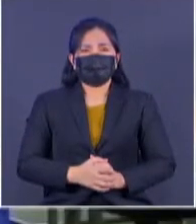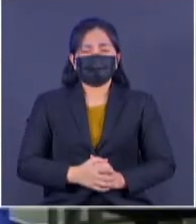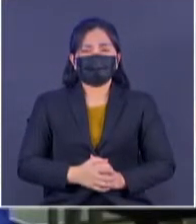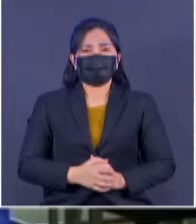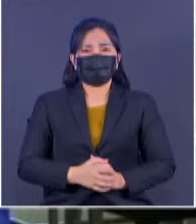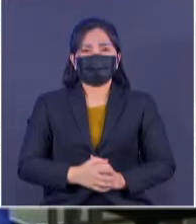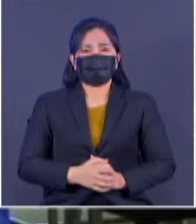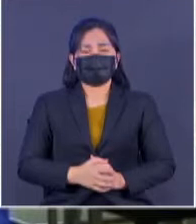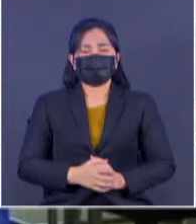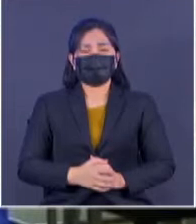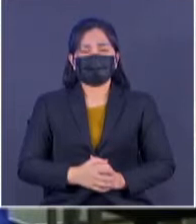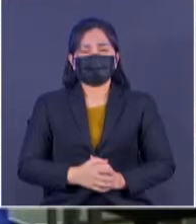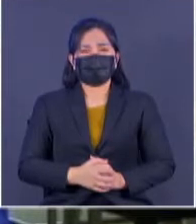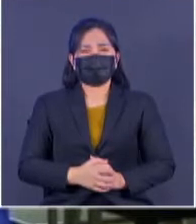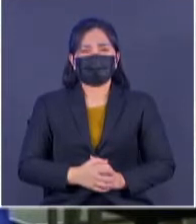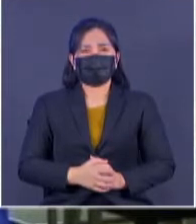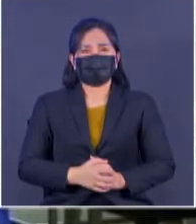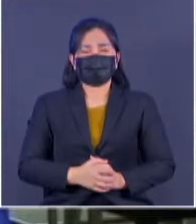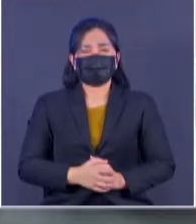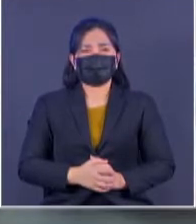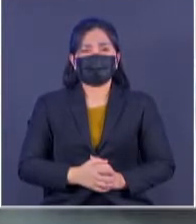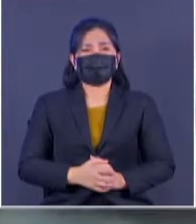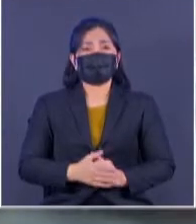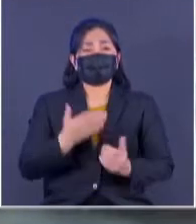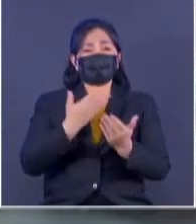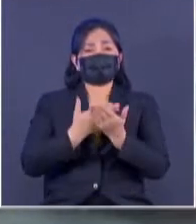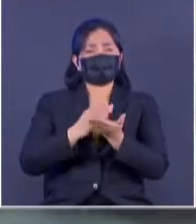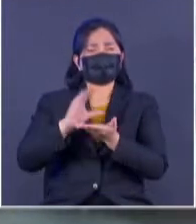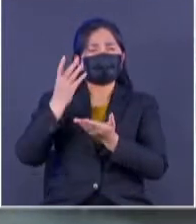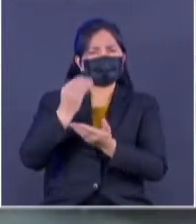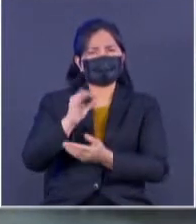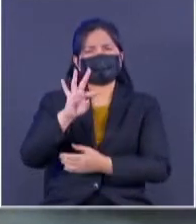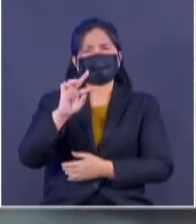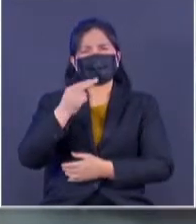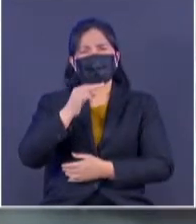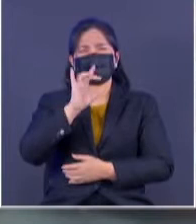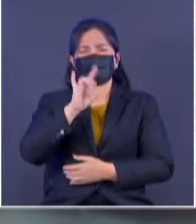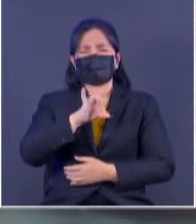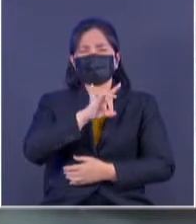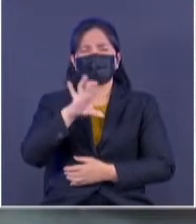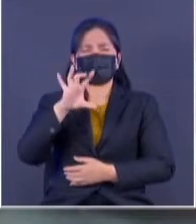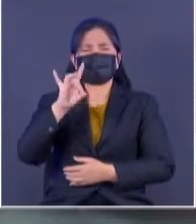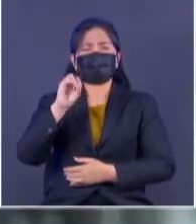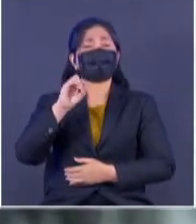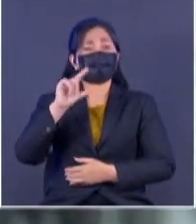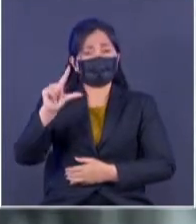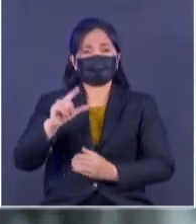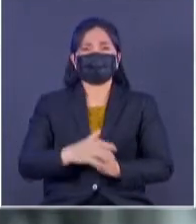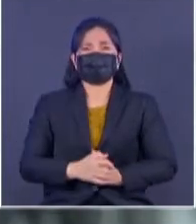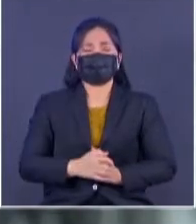ที่มีบัญชีในสถานะปกติมีจำนวนเงินต้นคงเหลือประมาณ 48,880 ล้านบาท